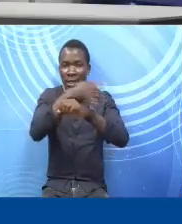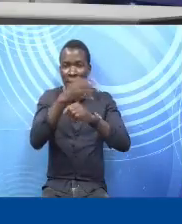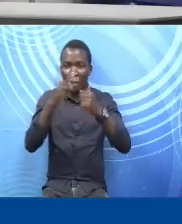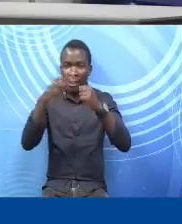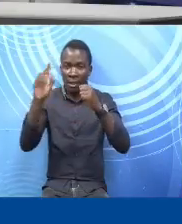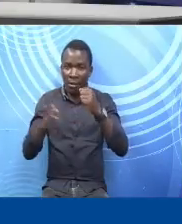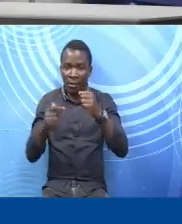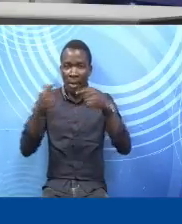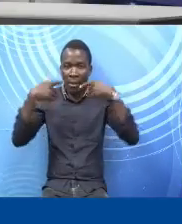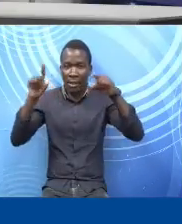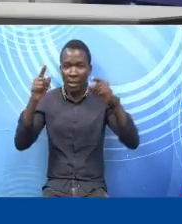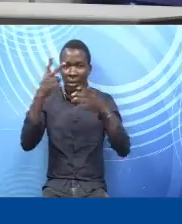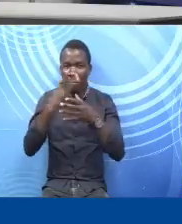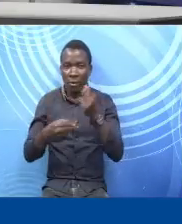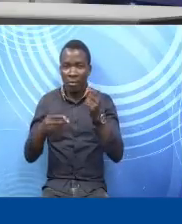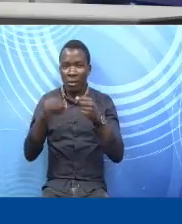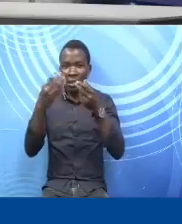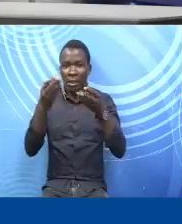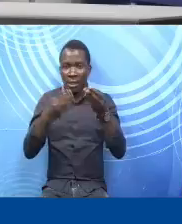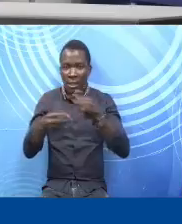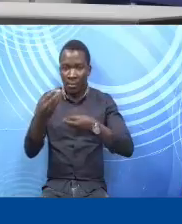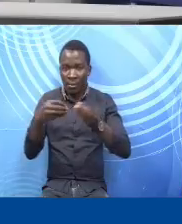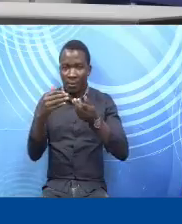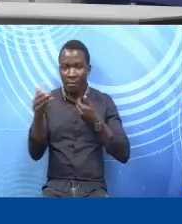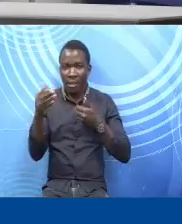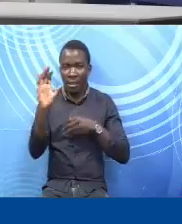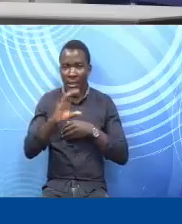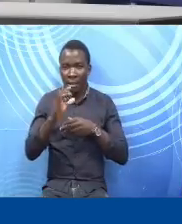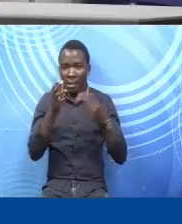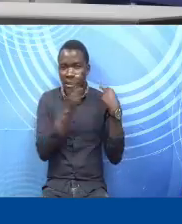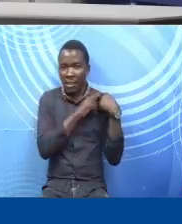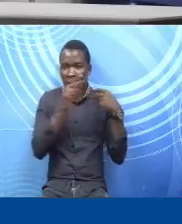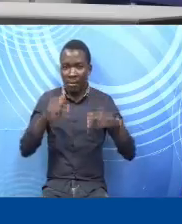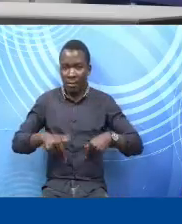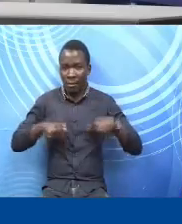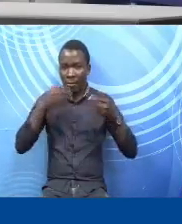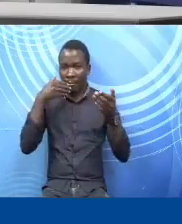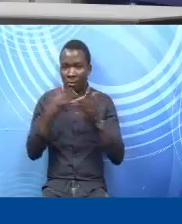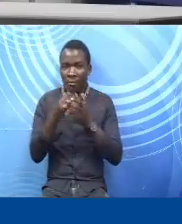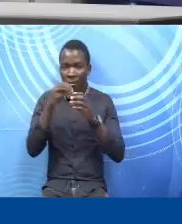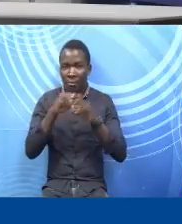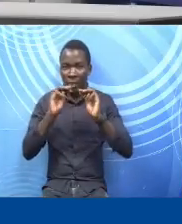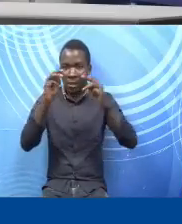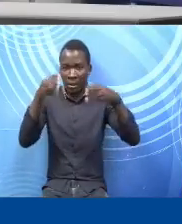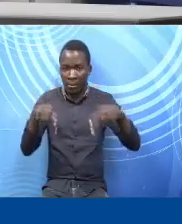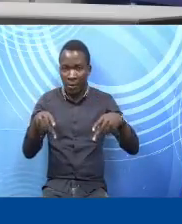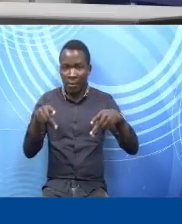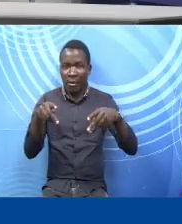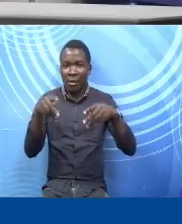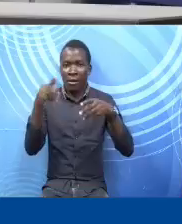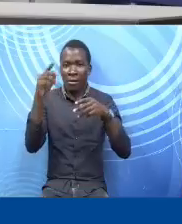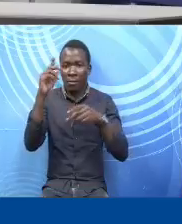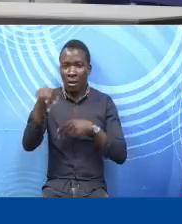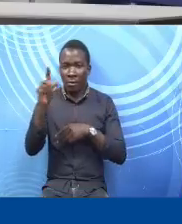babitangaje ubwo bombi batangaga ibisobanuro imbere ya komisiyo ishinzwe imibereho myiza mu nteko ishinga amategeko ku makosa ngo